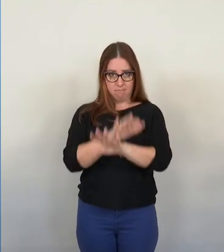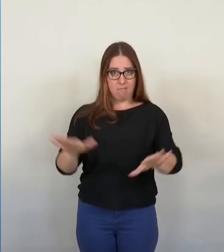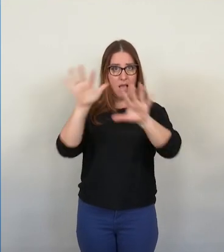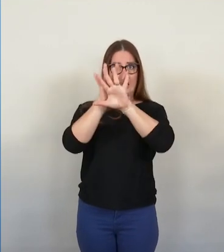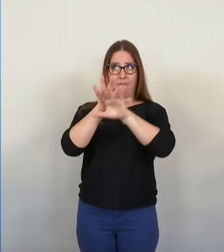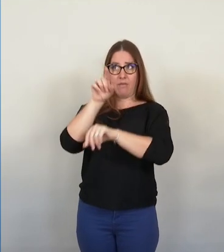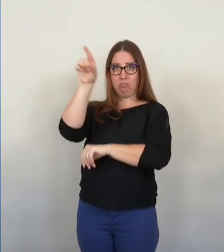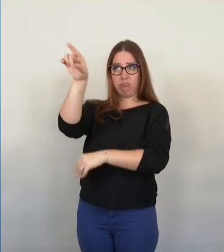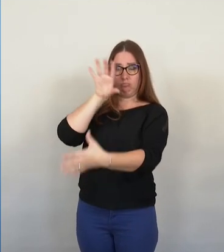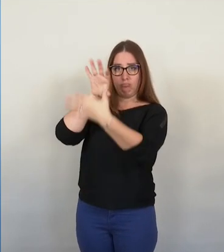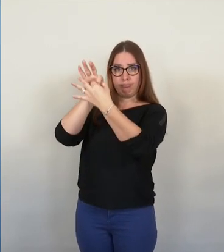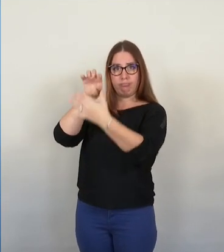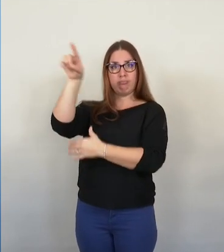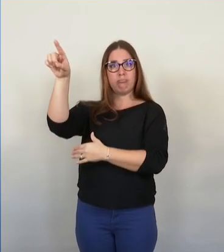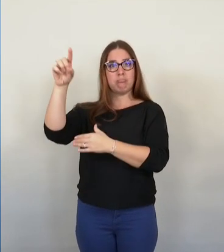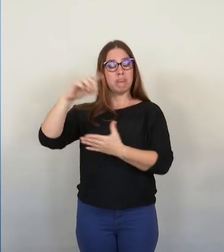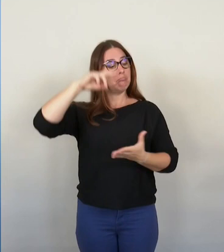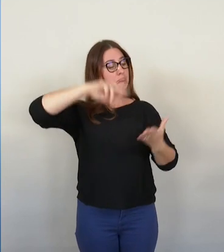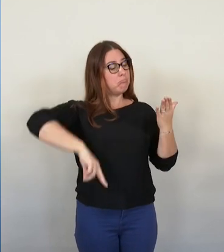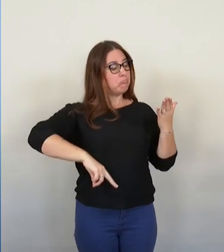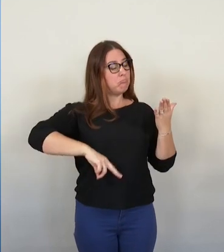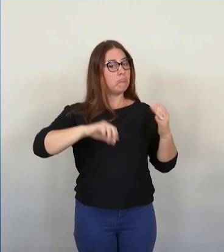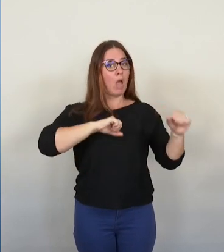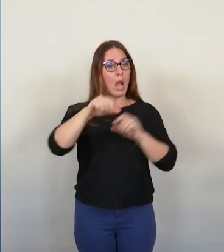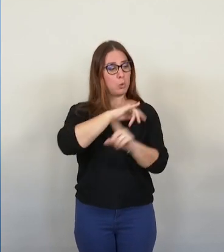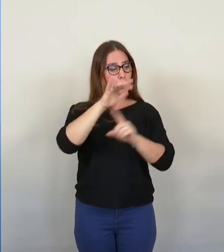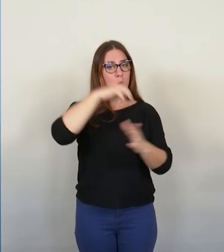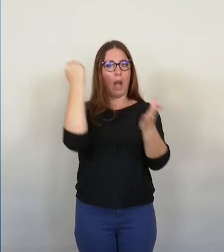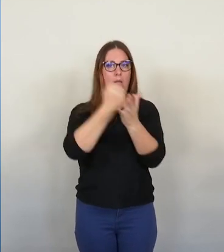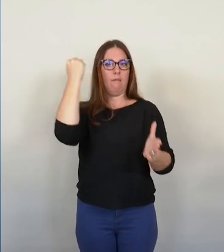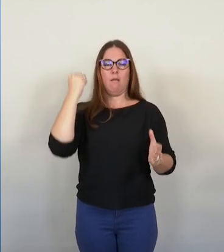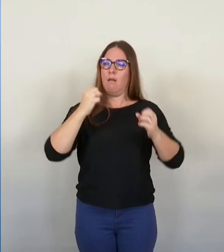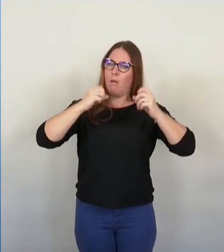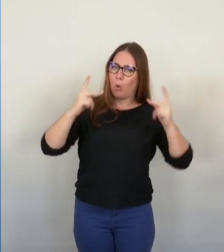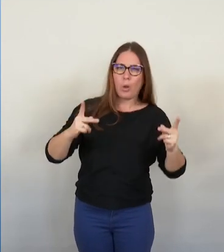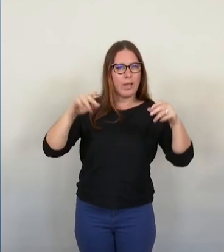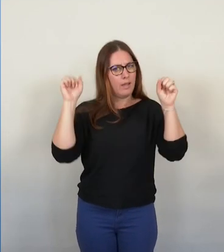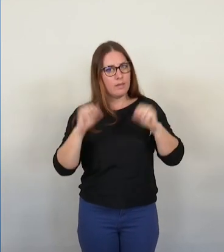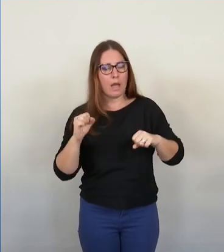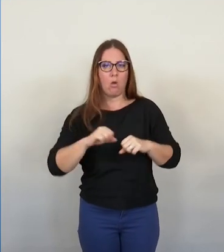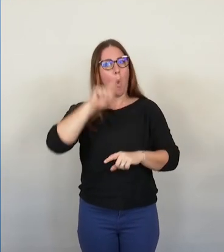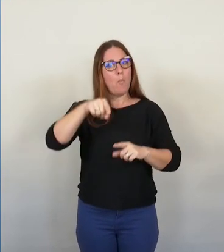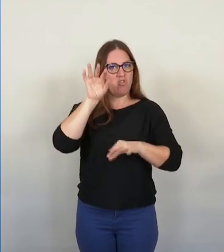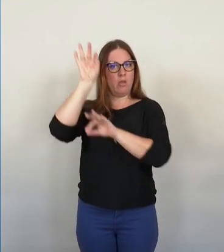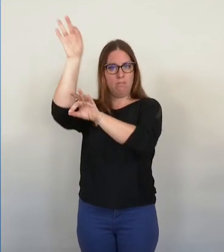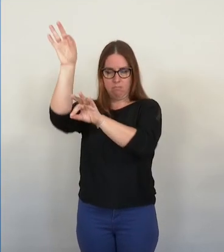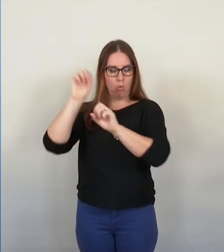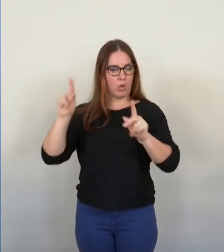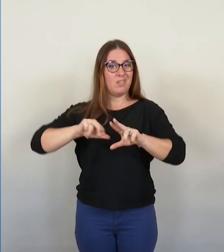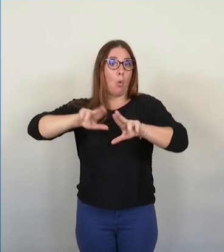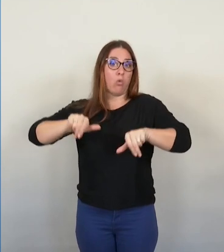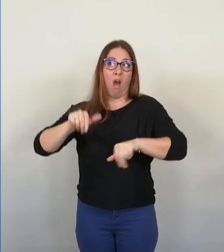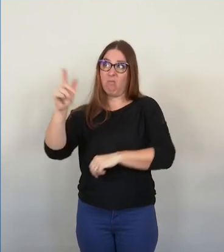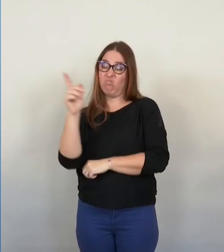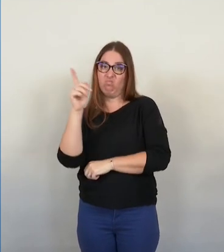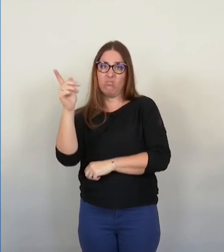CAF bah de valider l'action sociale entre autres des MDH très bien c'est c'est une obligation contractuelle mais